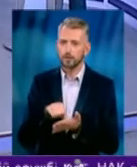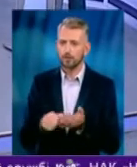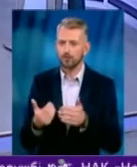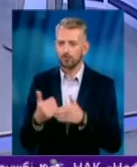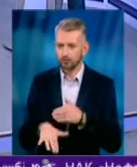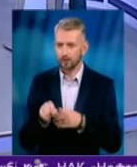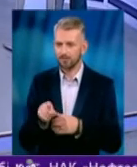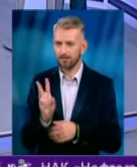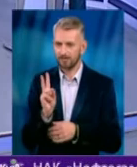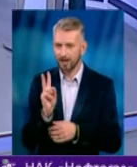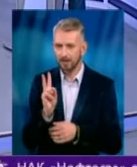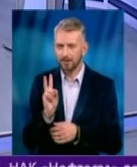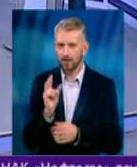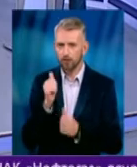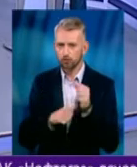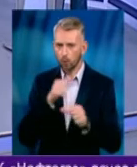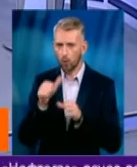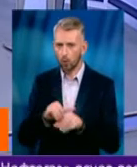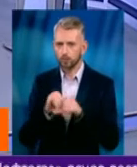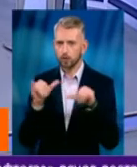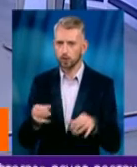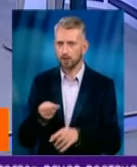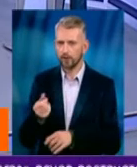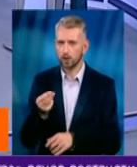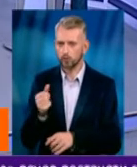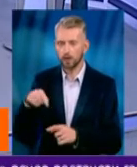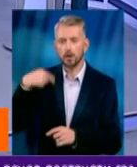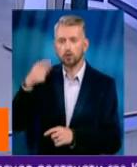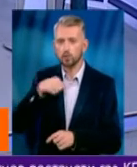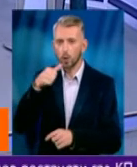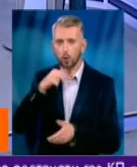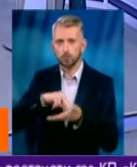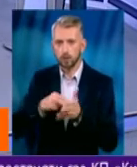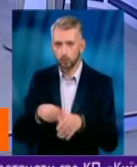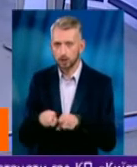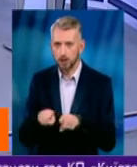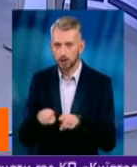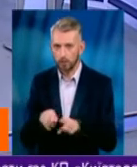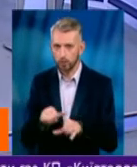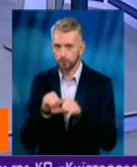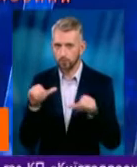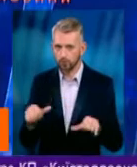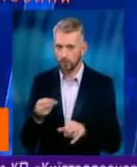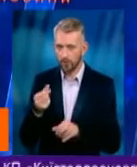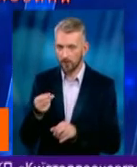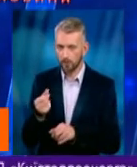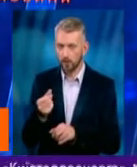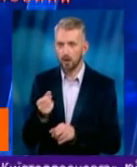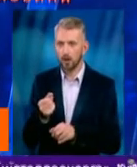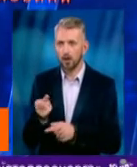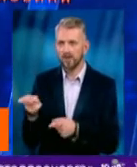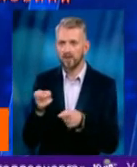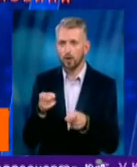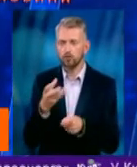вже це третій, вже щороку збільшується фінансування. Наступного року планується так само збільшення і залучення ще більшої